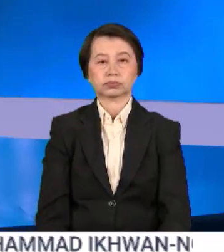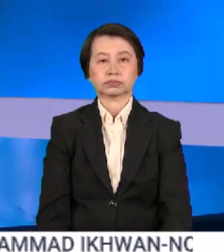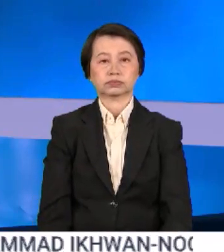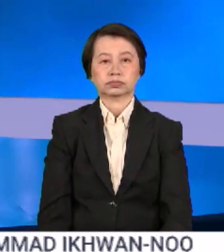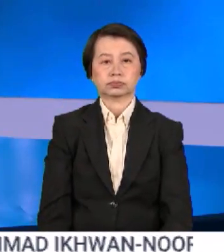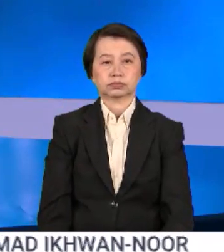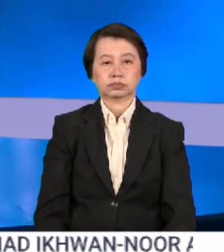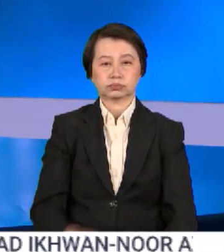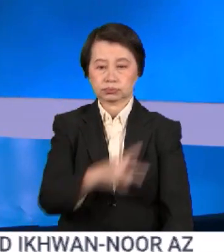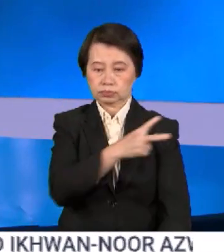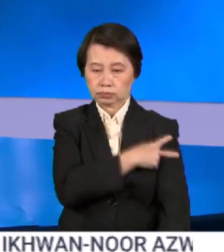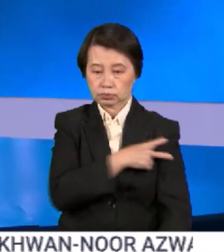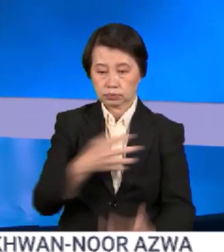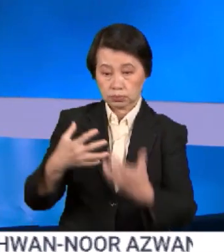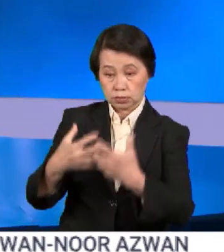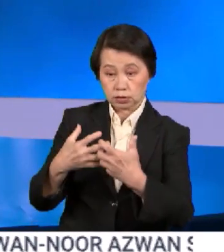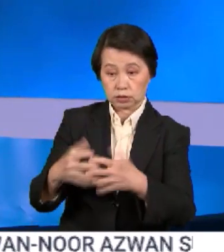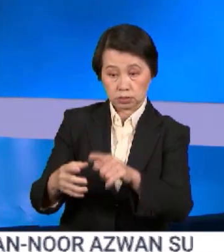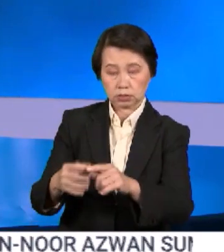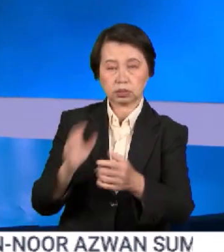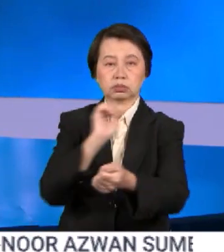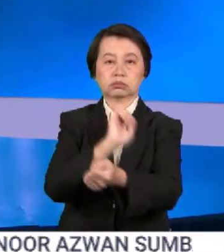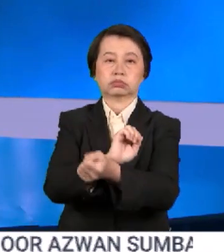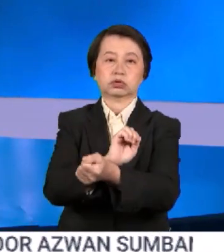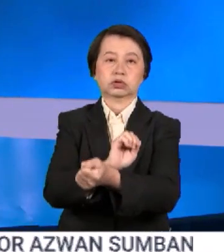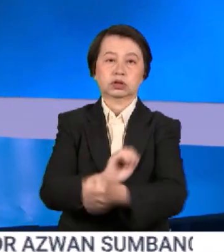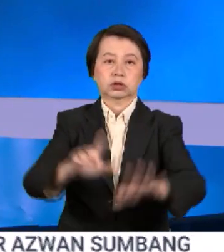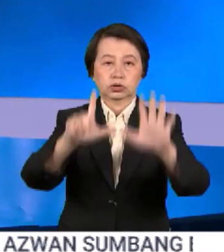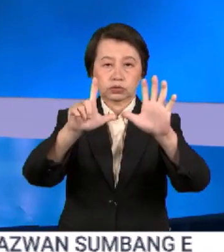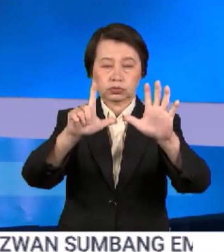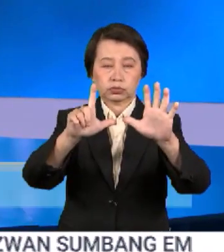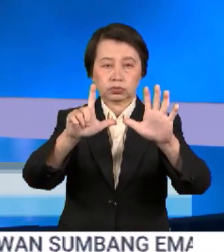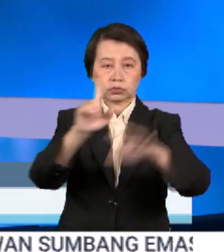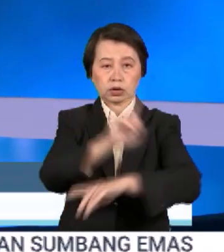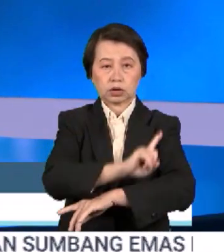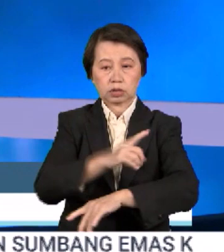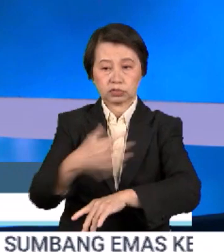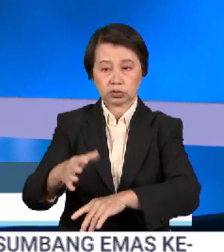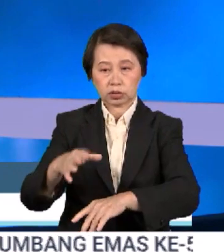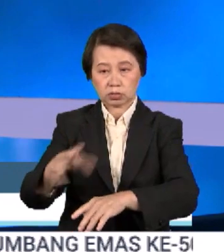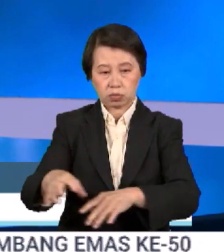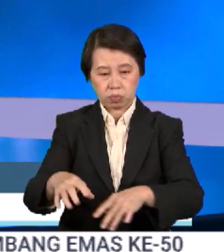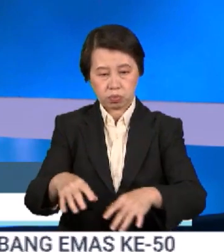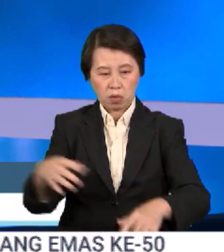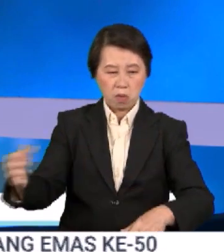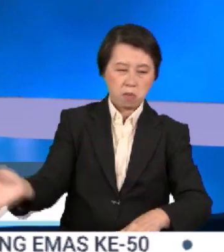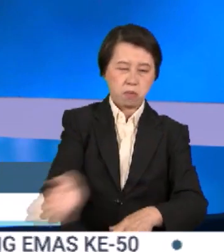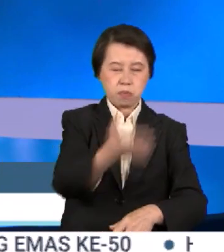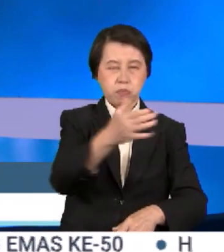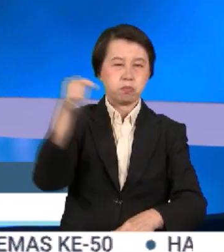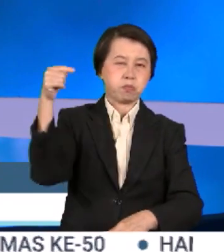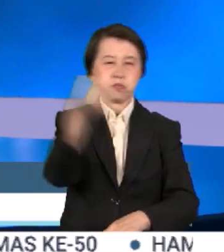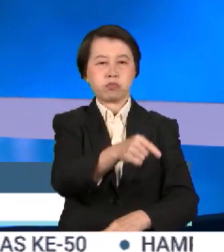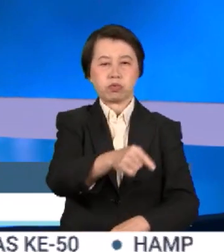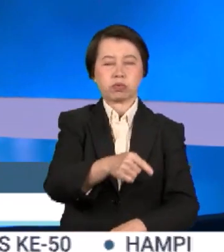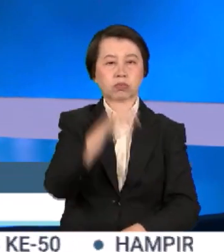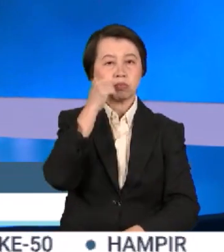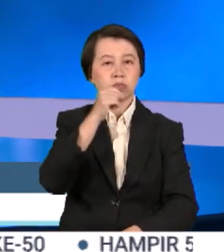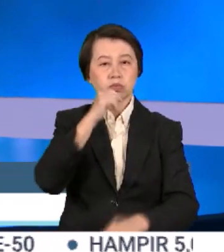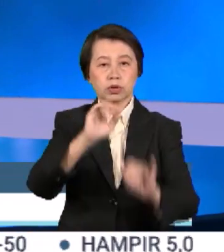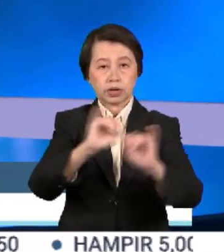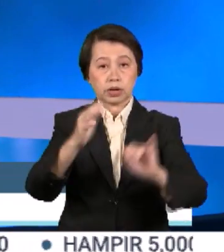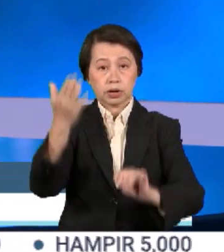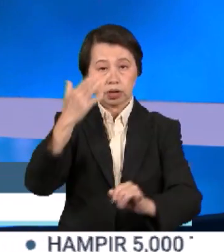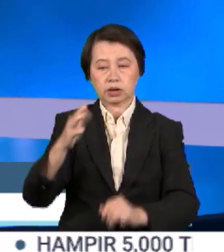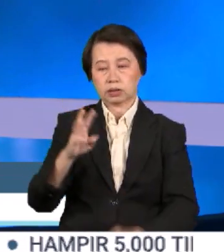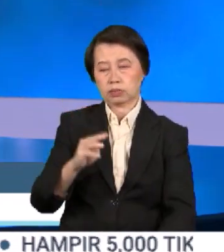seorang penyelia kilang di penjara tujuh hari selepas mengasari pemandu wanita di latar Iskandar isnin lalu Muhammad